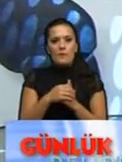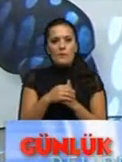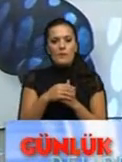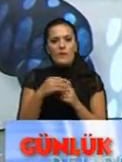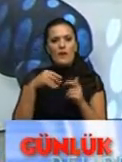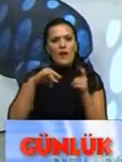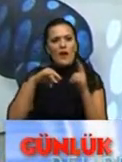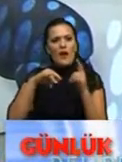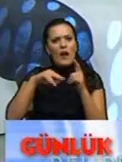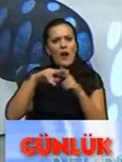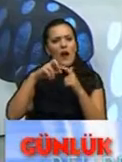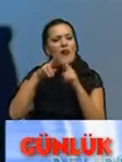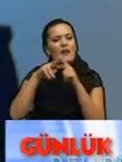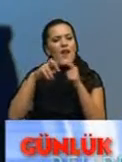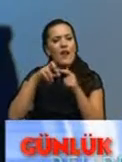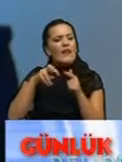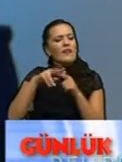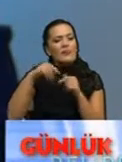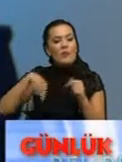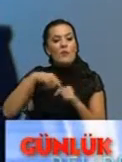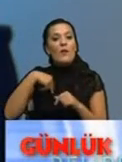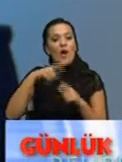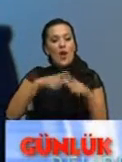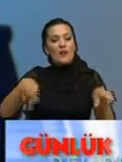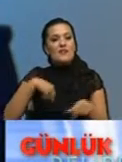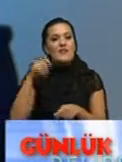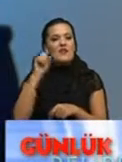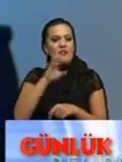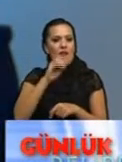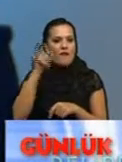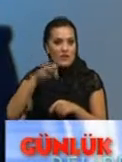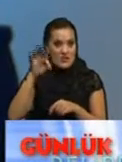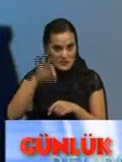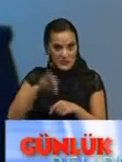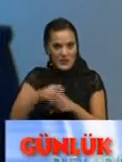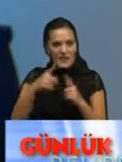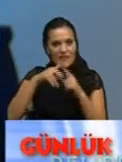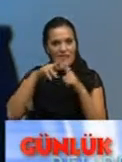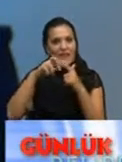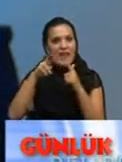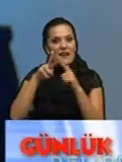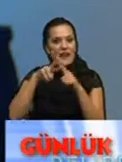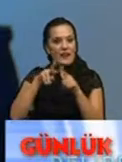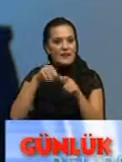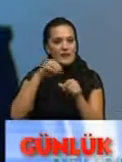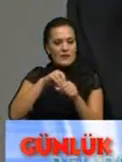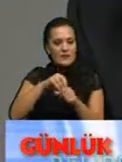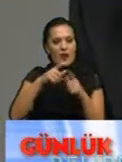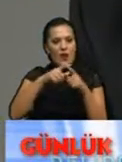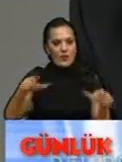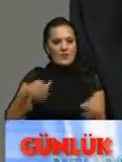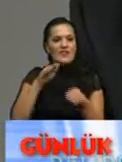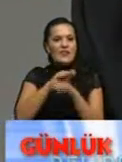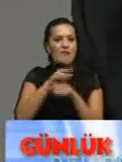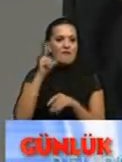Tarkan Devirsin'i tanıyorsunuz herhalde. Onun orkestra şefi şu anda da yani. Tarkan Devirsin'in orkestra şefi. Evet.